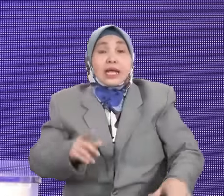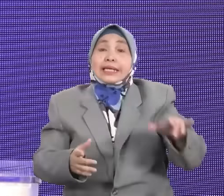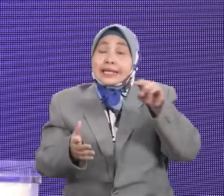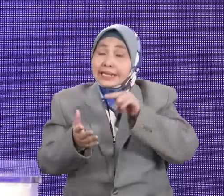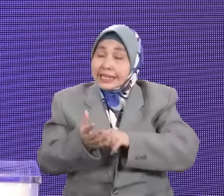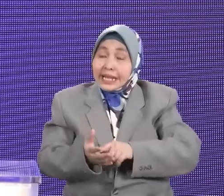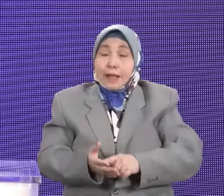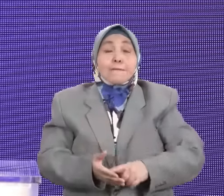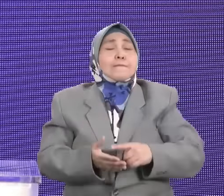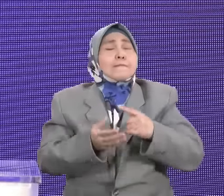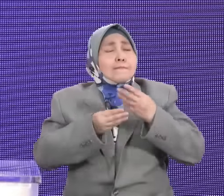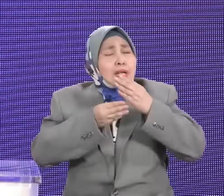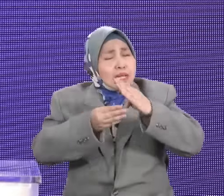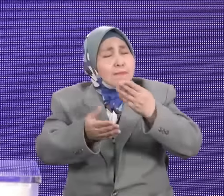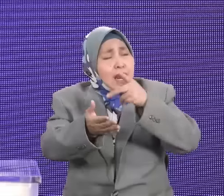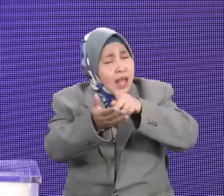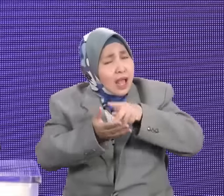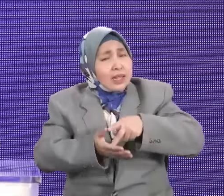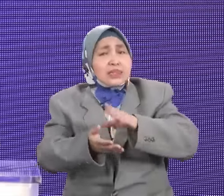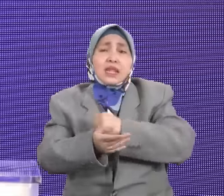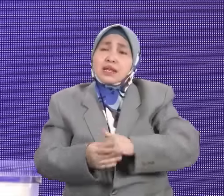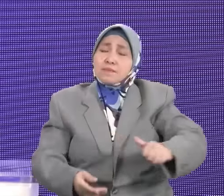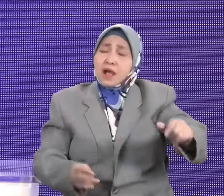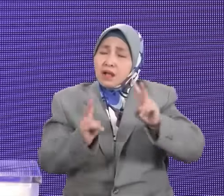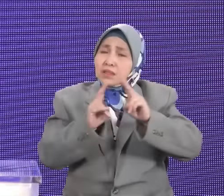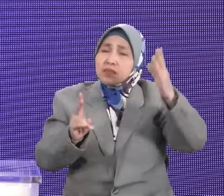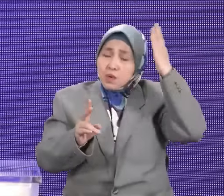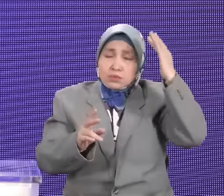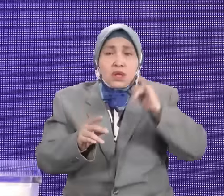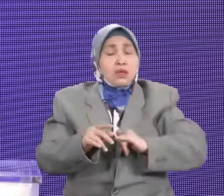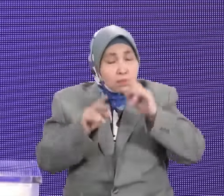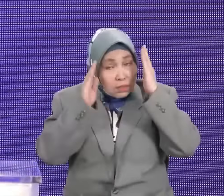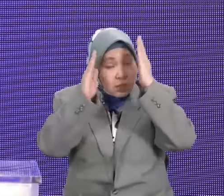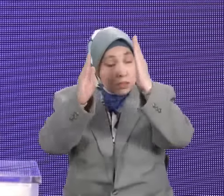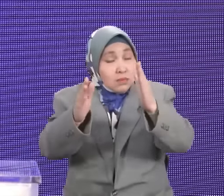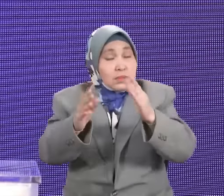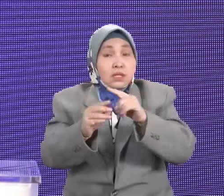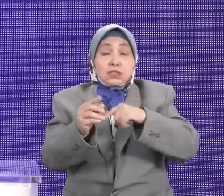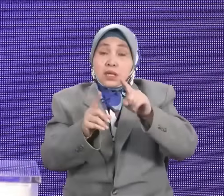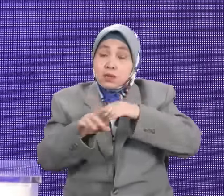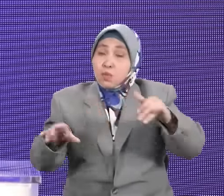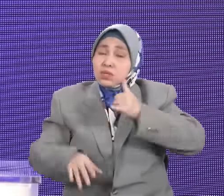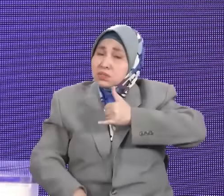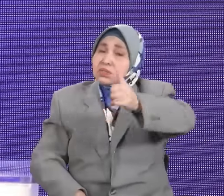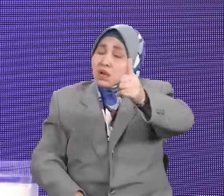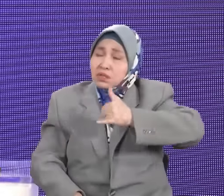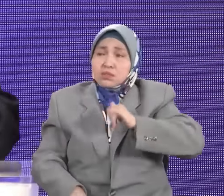Allah ini Alim ya kali ini perlu kita beri perhatian Ketika saya menunaikan umroh atau pembunuhan misalnya